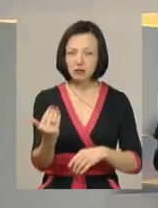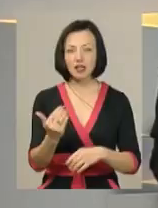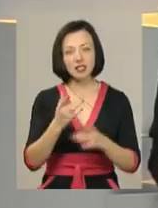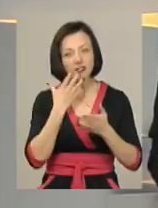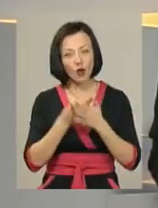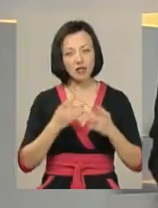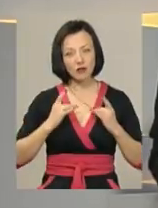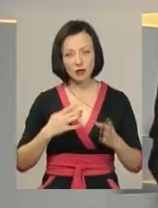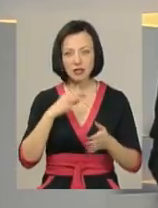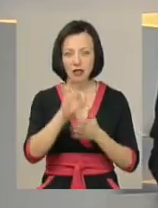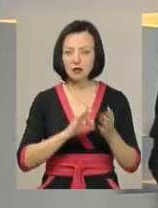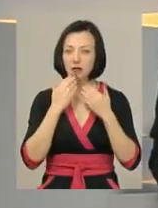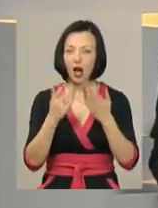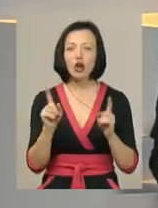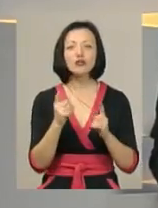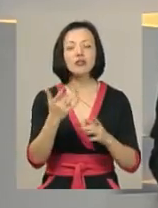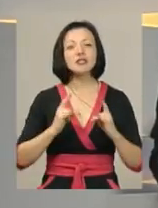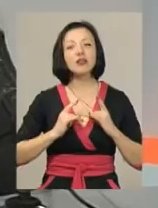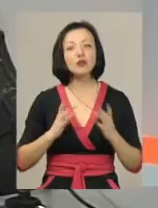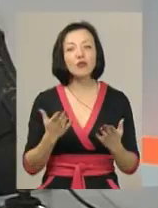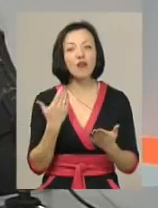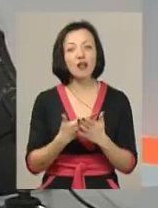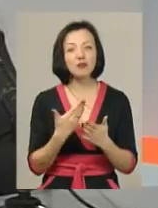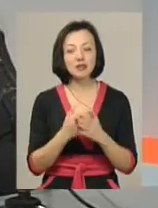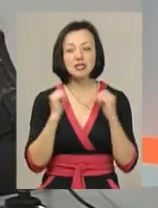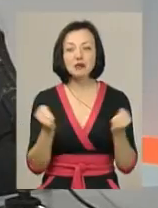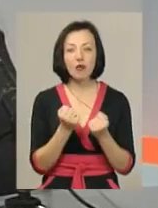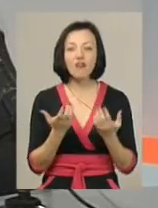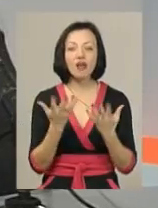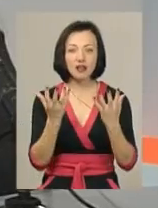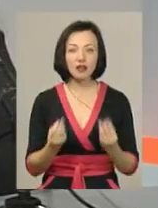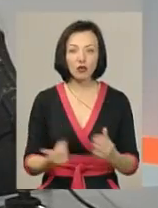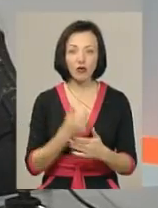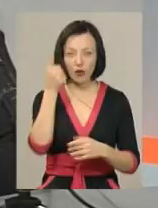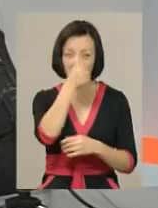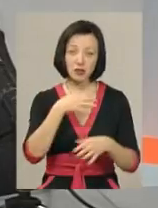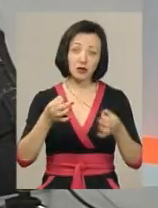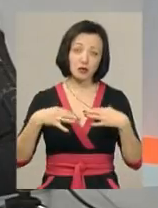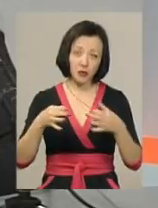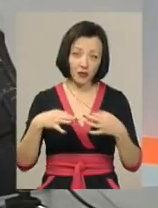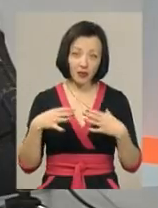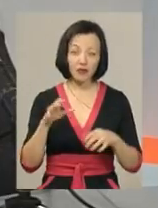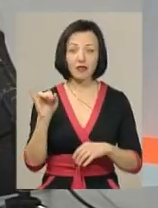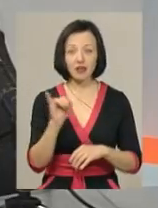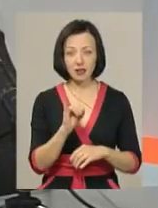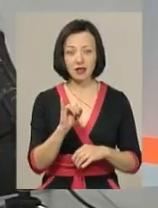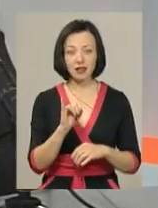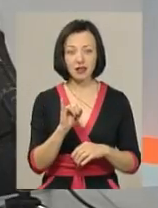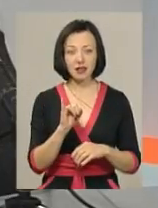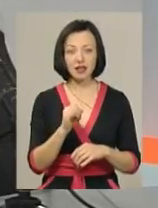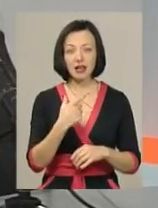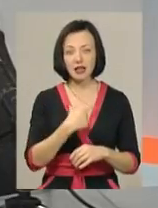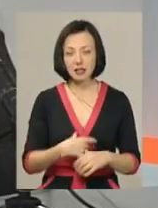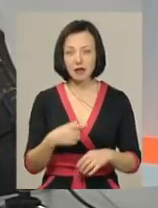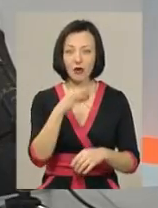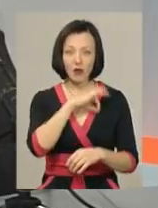святкування і я зразу запитала а що ж ви святкували ну зимове якесь свято новорічне він мені розповів і можливо навіть для